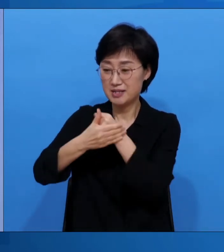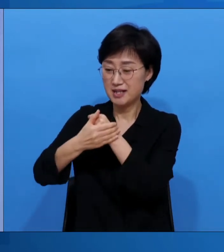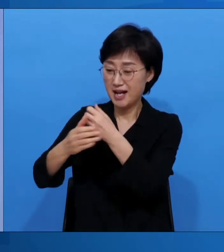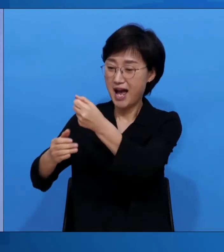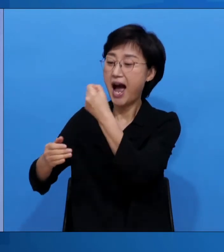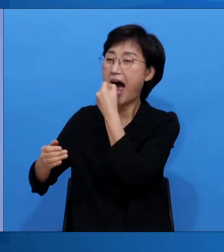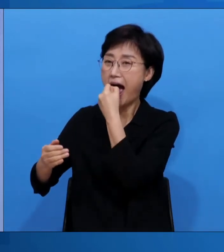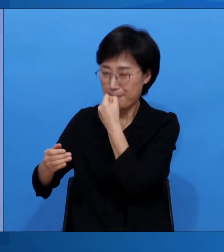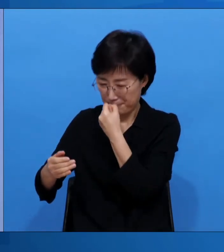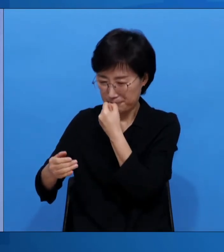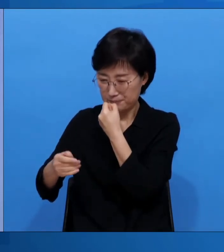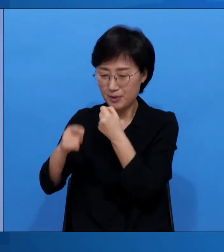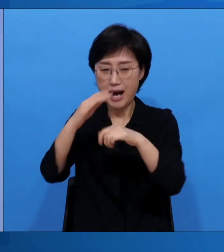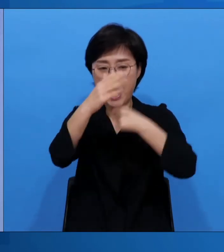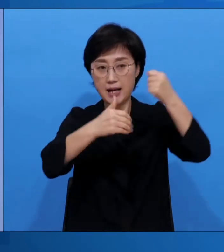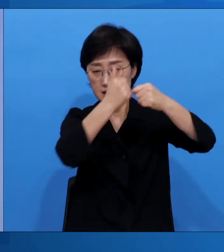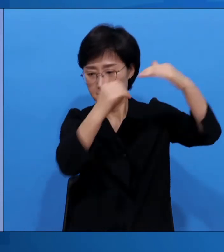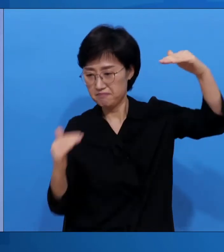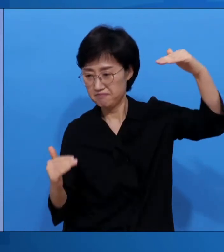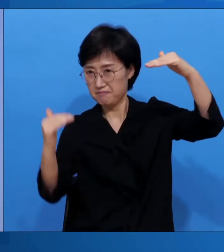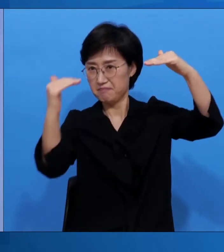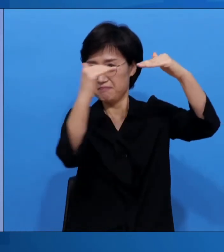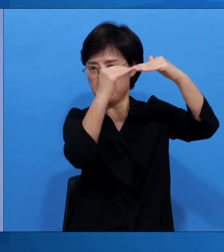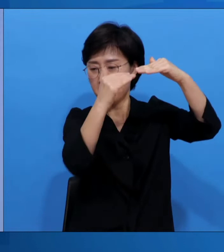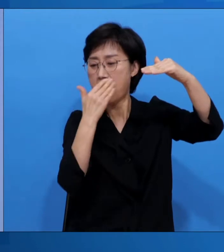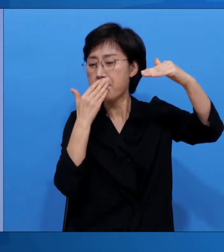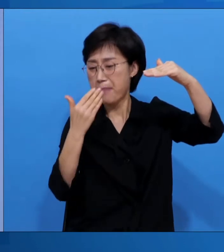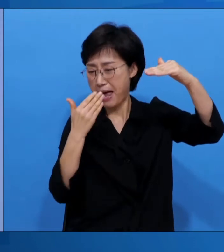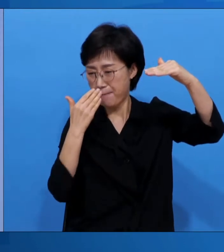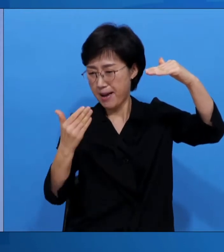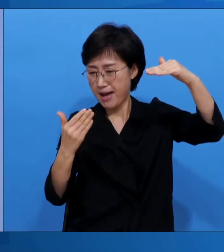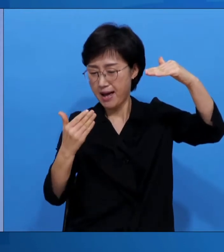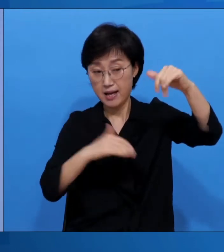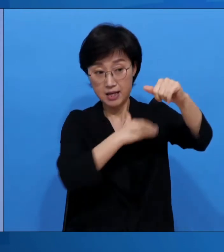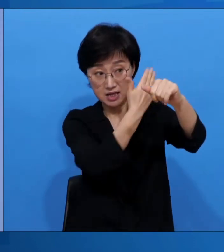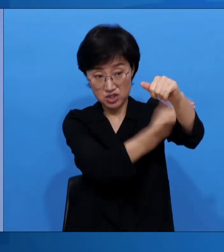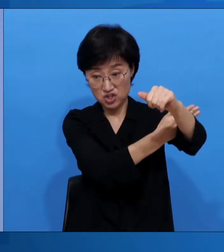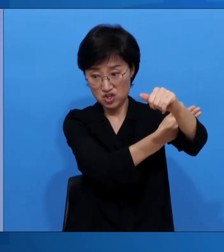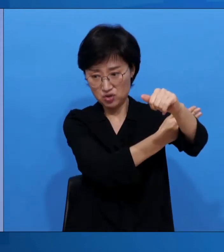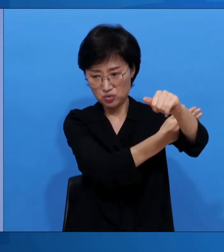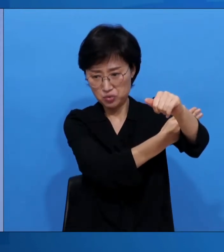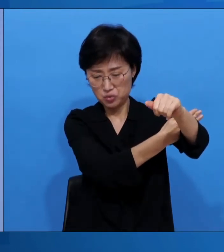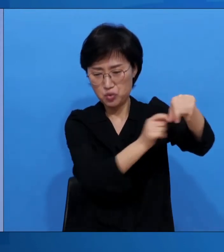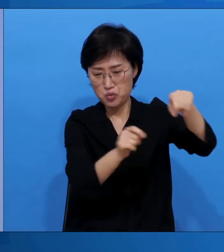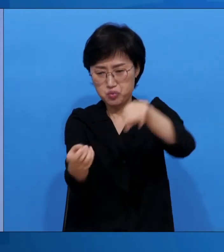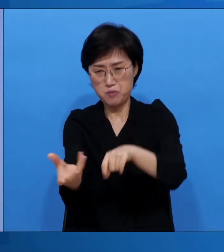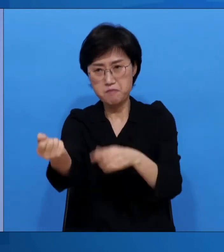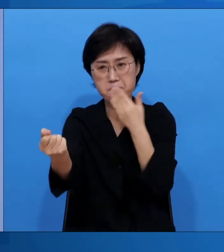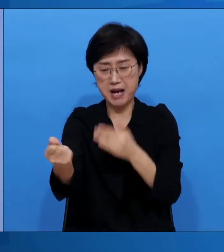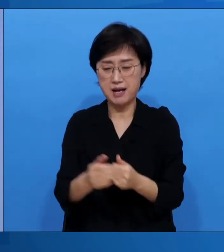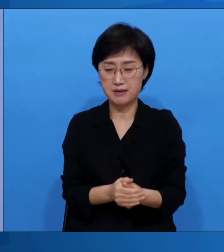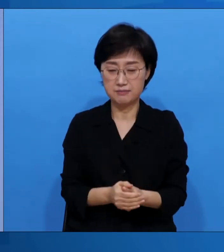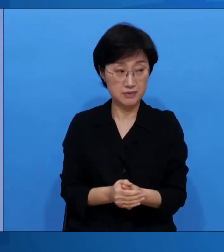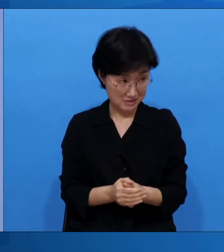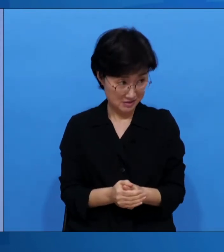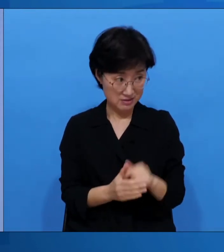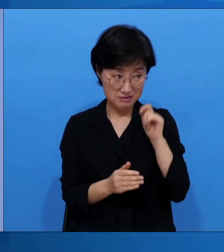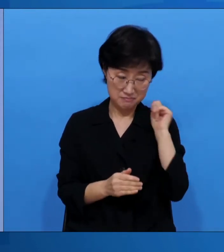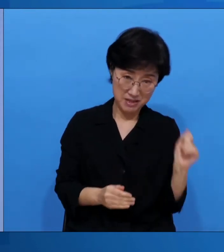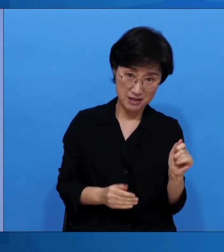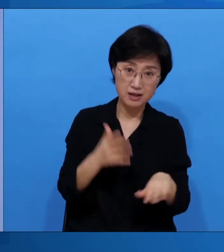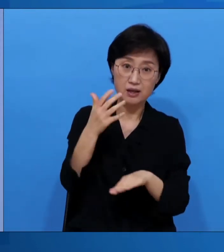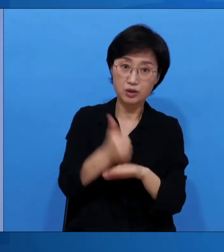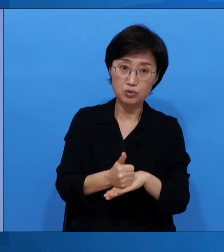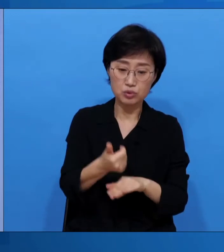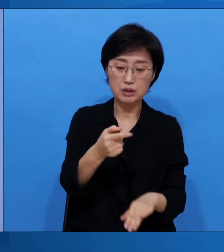be like God. Just eat this and you can be like God. 우리 능력이 있어야 돼. And you have to have 그걸 power. 네피림으로 만들고. So to make them go towards 그걸로